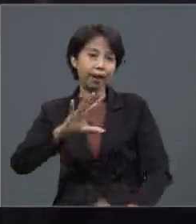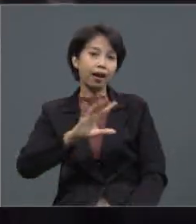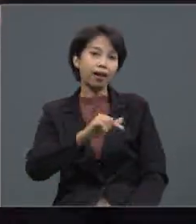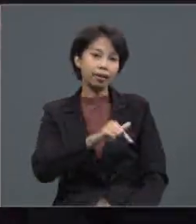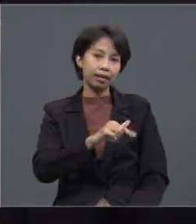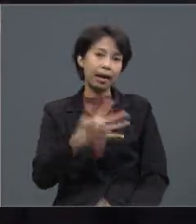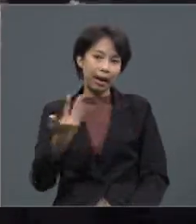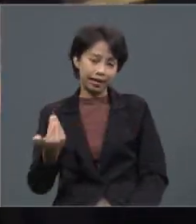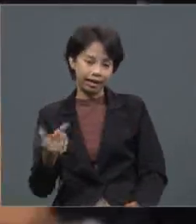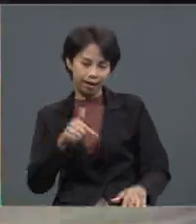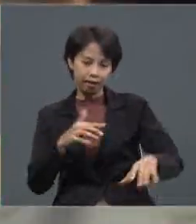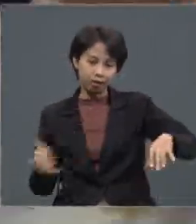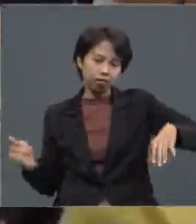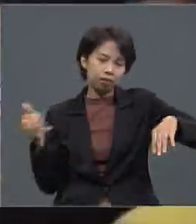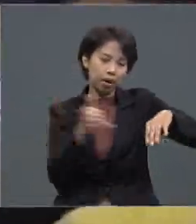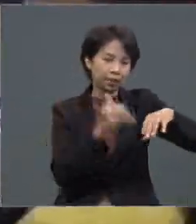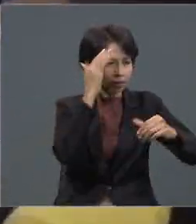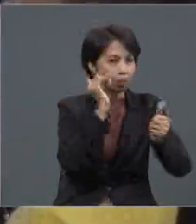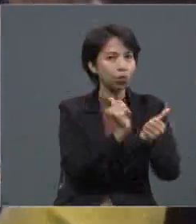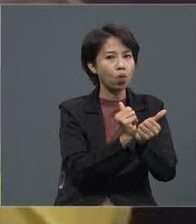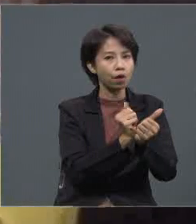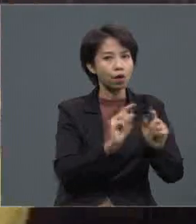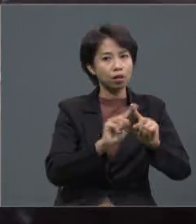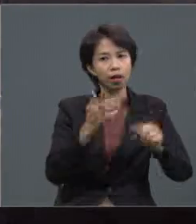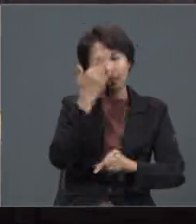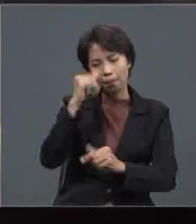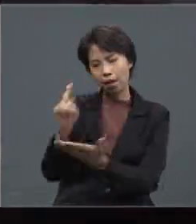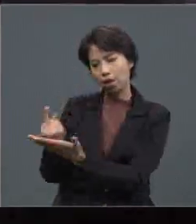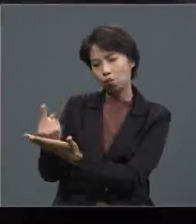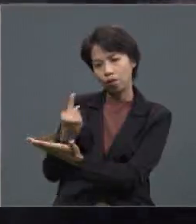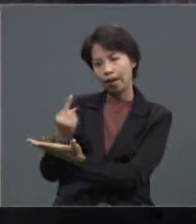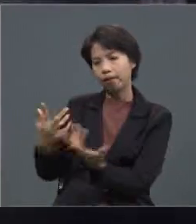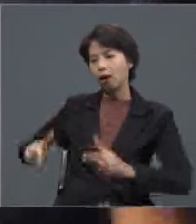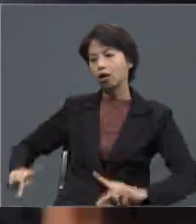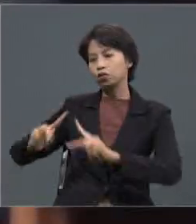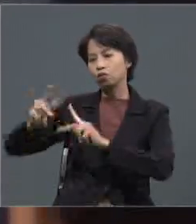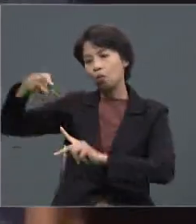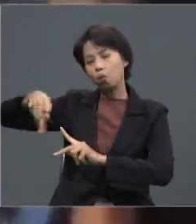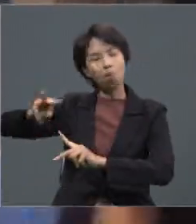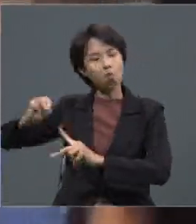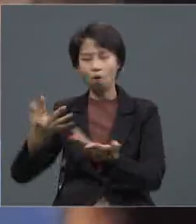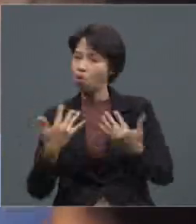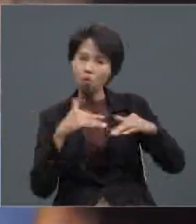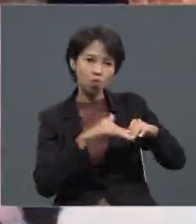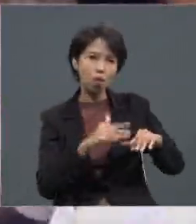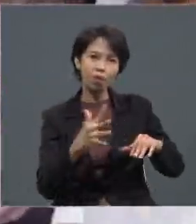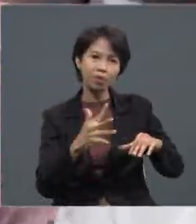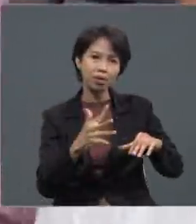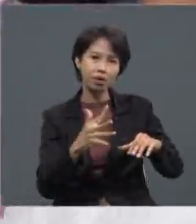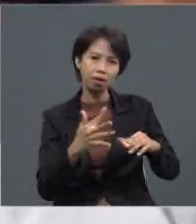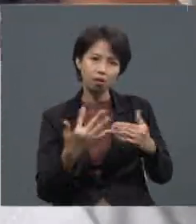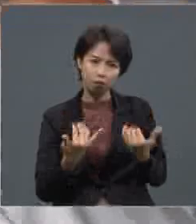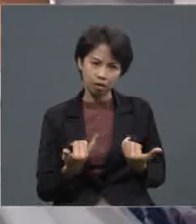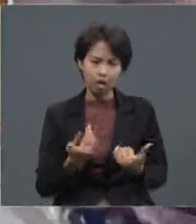ำก่อนวันที่เจ้าหน้าที่นัดเนี่ยโดยไม่มีตัวแทนของกระทรวงพม.เข้าร่วมด้วย จะถือว่าเป็นความผิดเพี้ยนของกระบวน